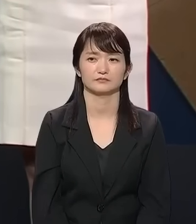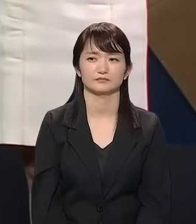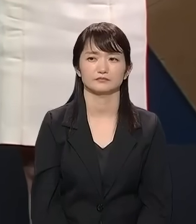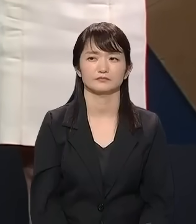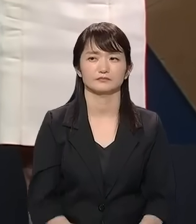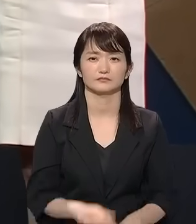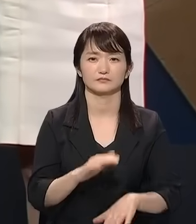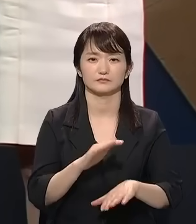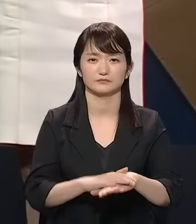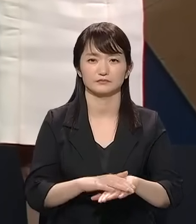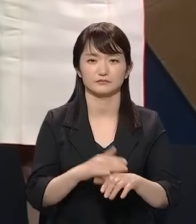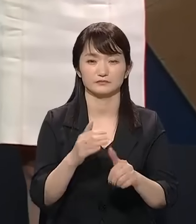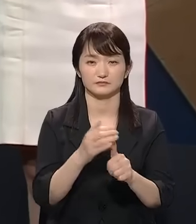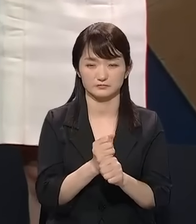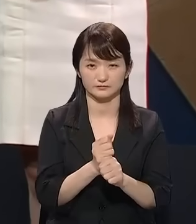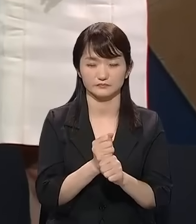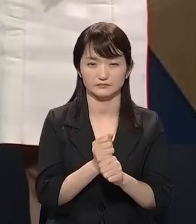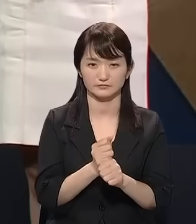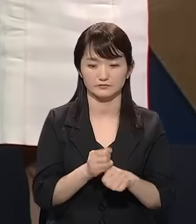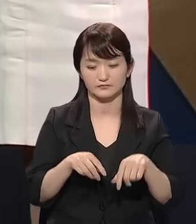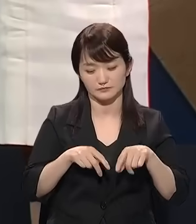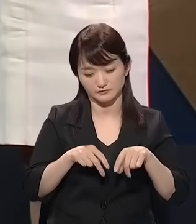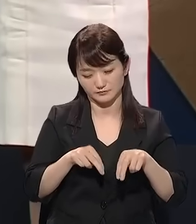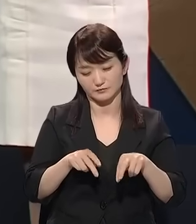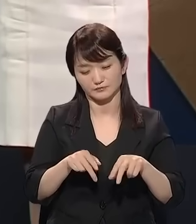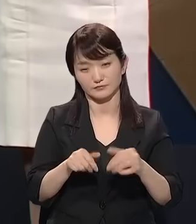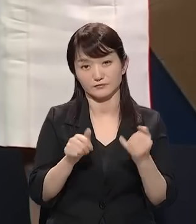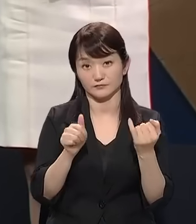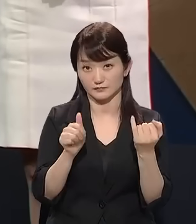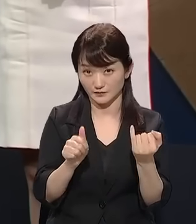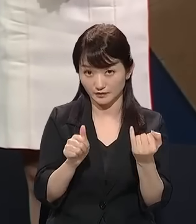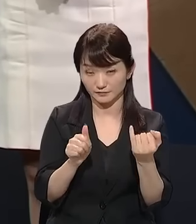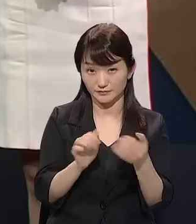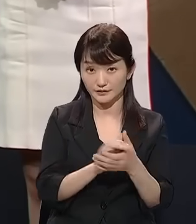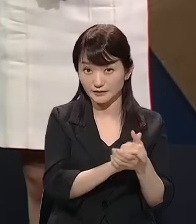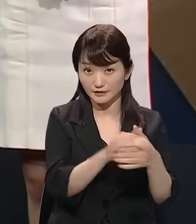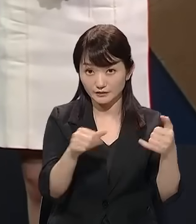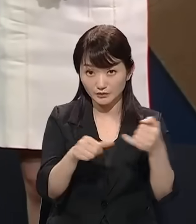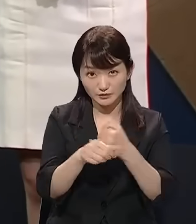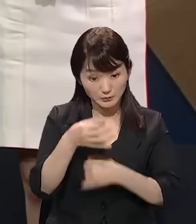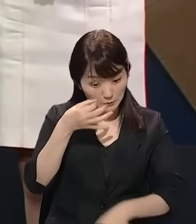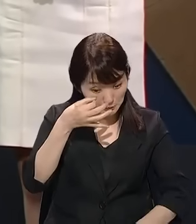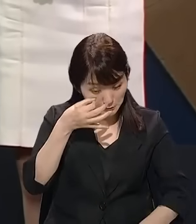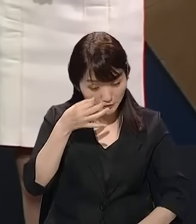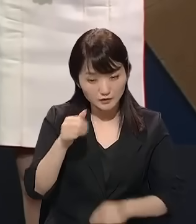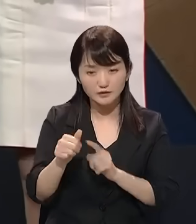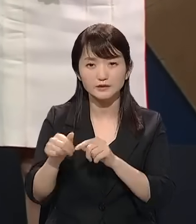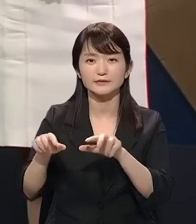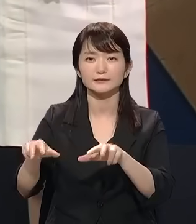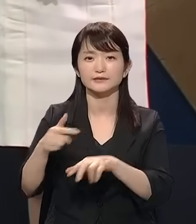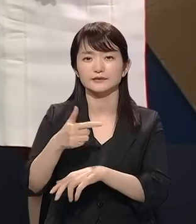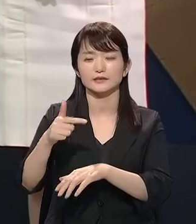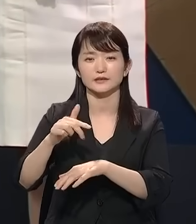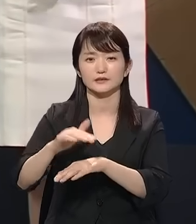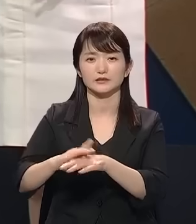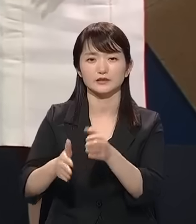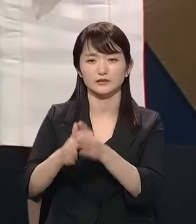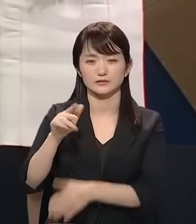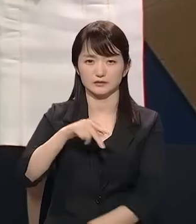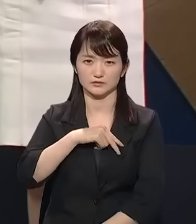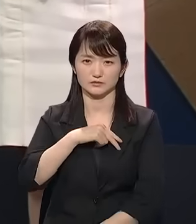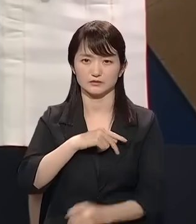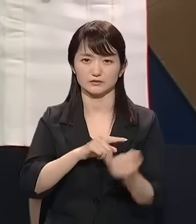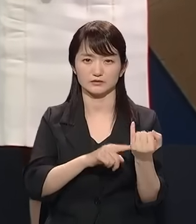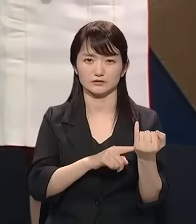손을 잡고 길을 걷고 있는 남녀, 혹시 다정한 연인으로 보이시나요? 남성은 현직 대전시 의원, 그리고